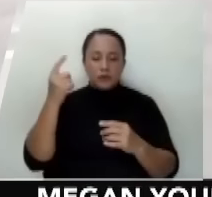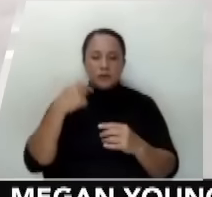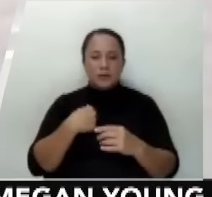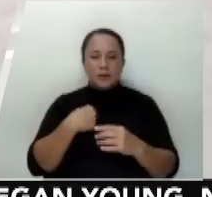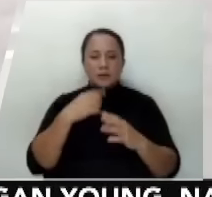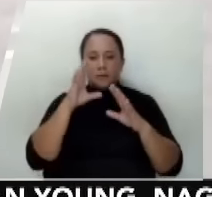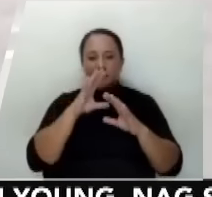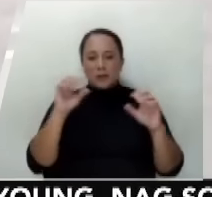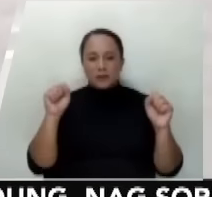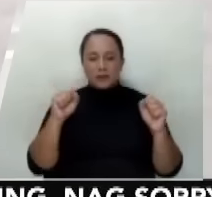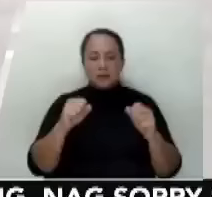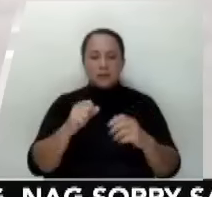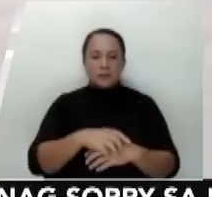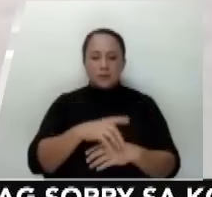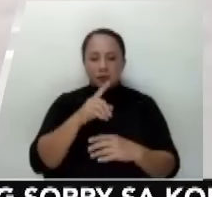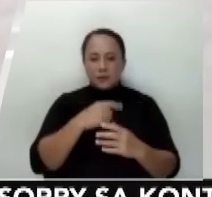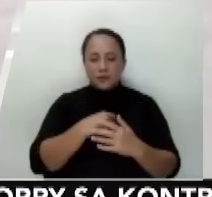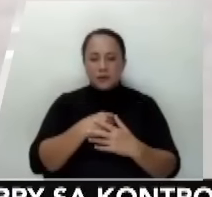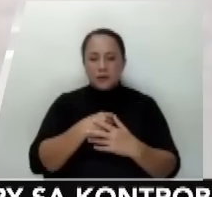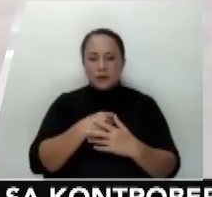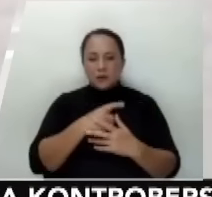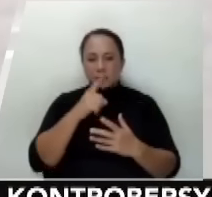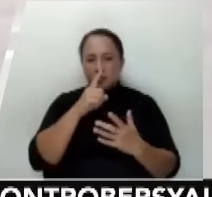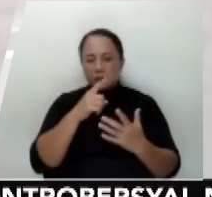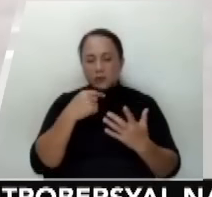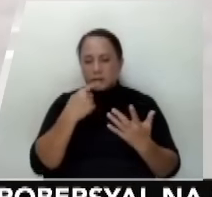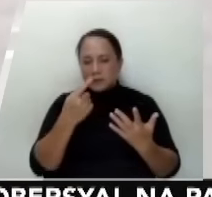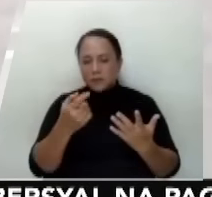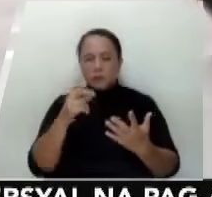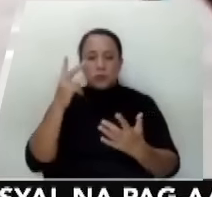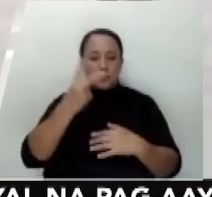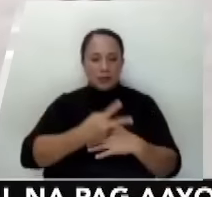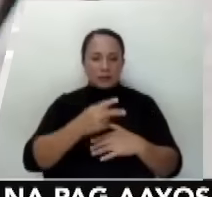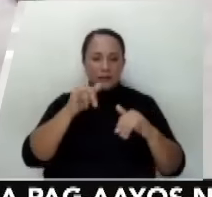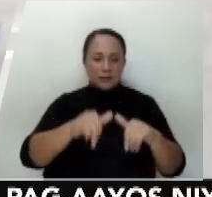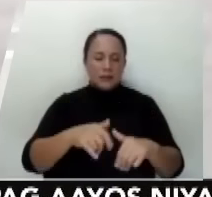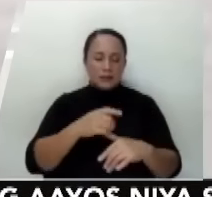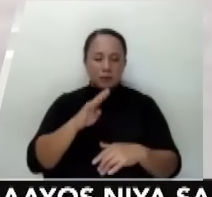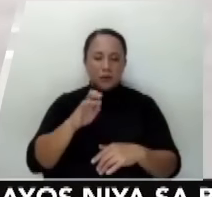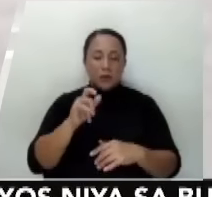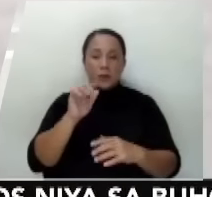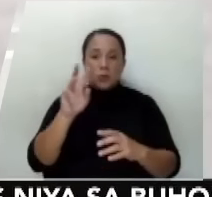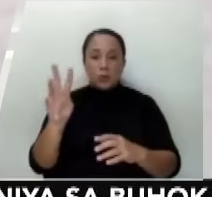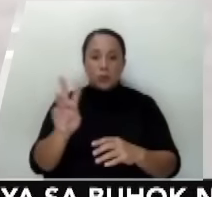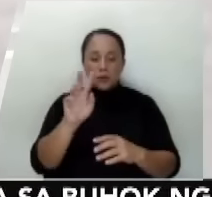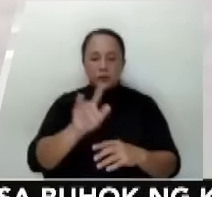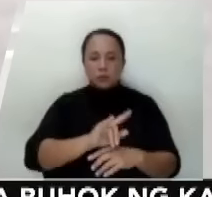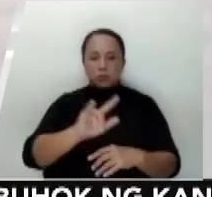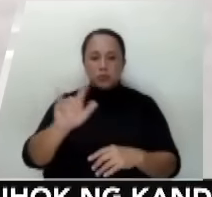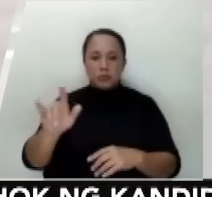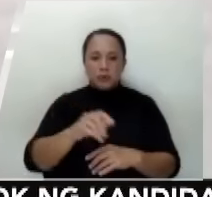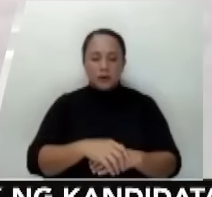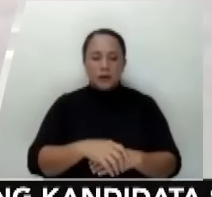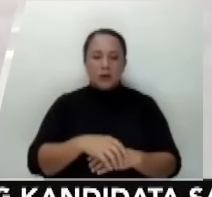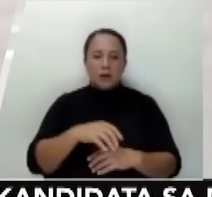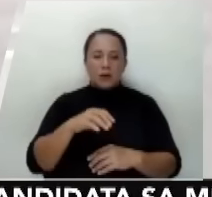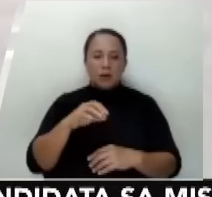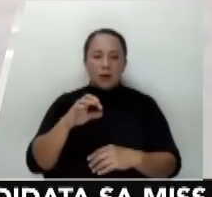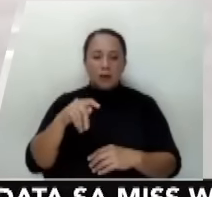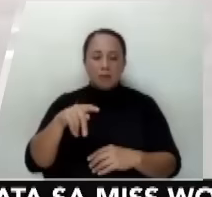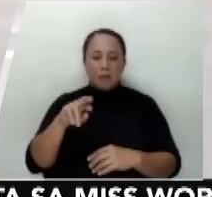German Chancellor Olaf Scholz. Dalawang araw mananatili ang Pangulo dito sa Berlin at sa Miyerkules ay lilipad naman siya patungo sa Prague para naman sa kanyang state